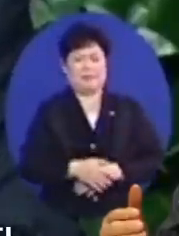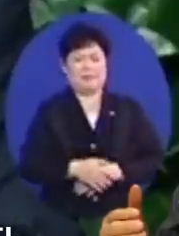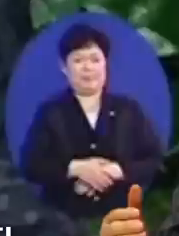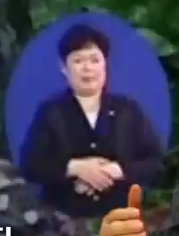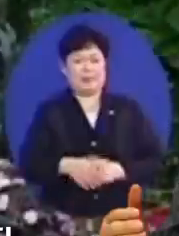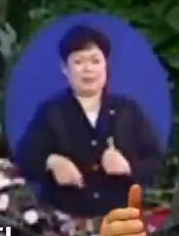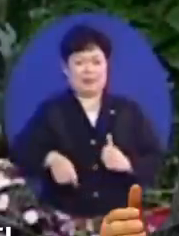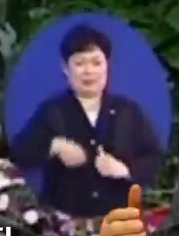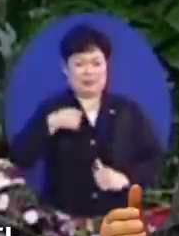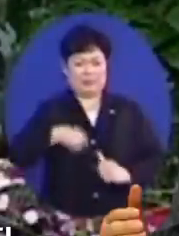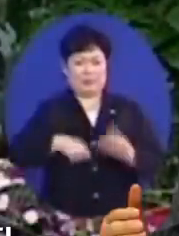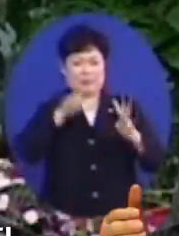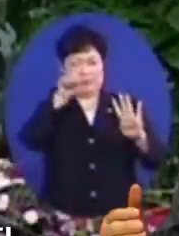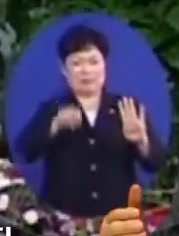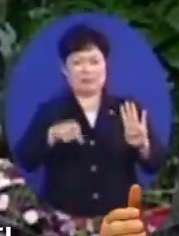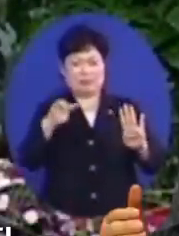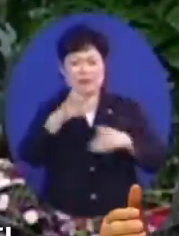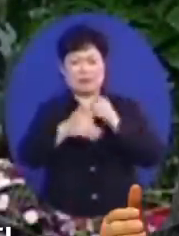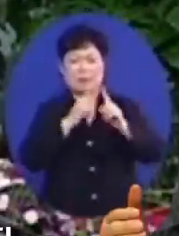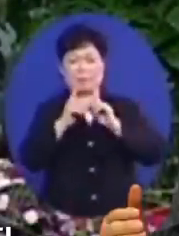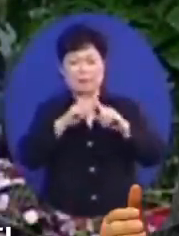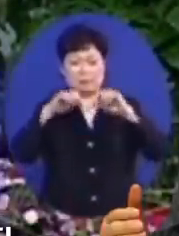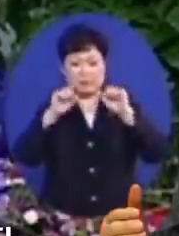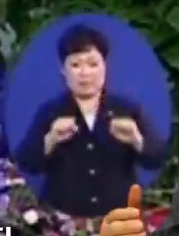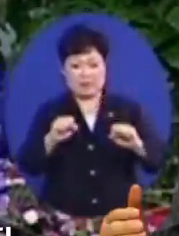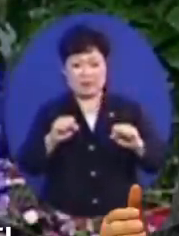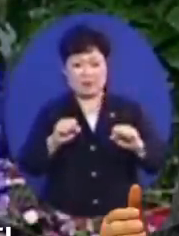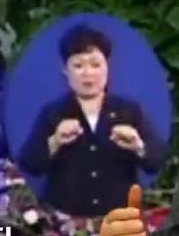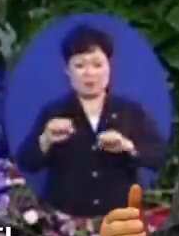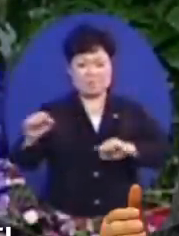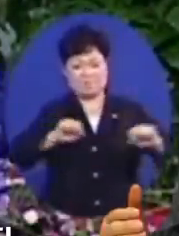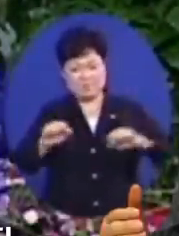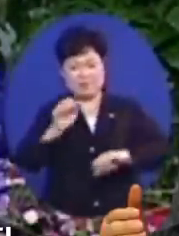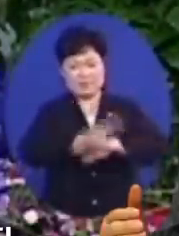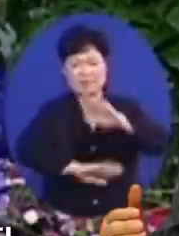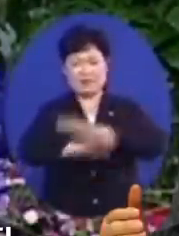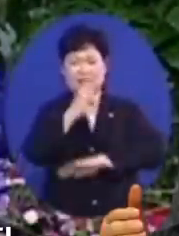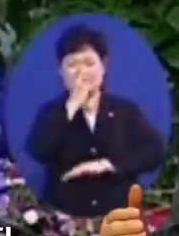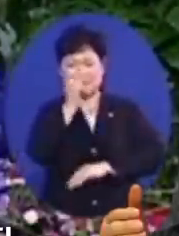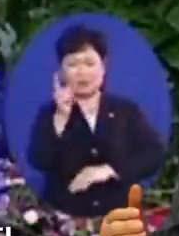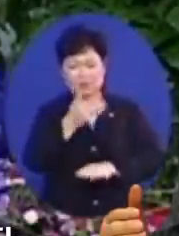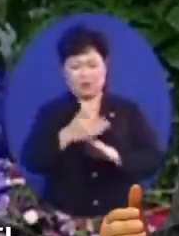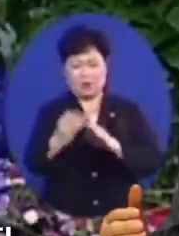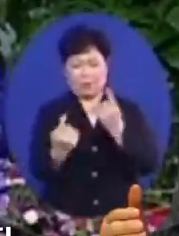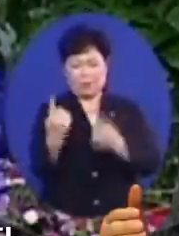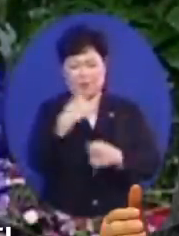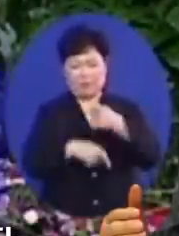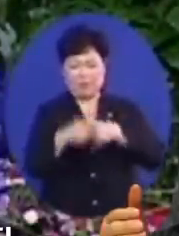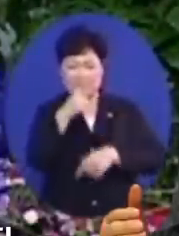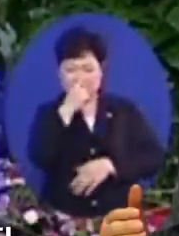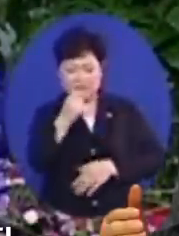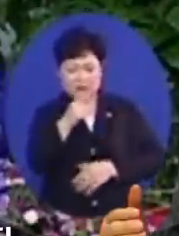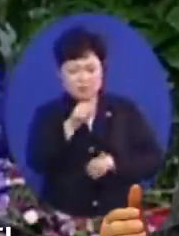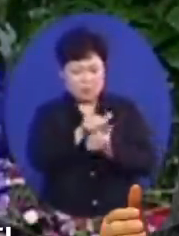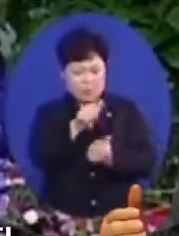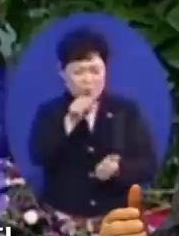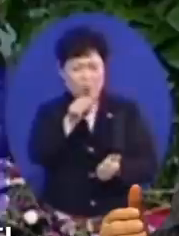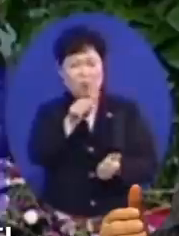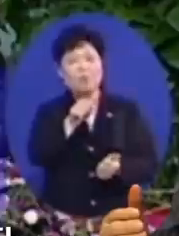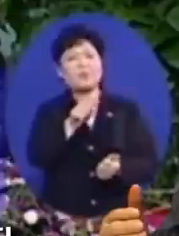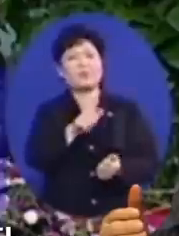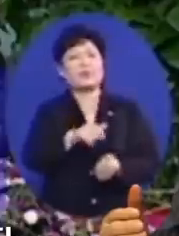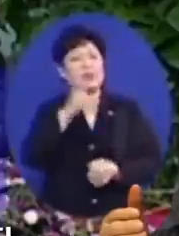히브리서 4장 12절에 하나님의 말씀은 살아있고 활력이 있어 좌우에 날선었던 금보다 예리하여 혼과 영과 및